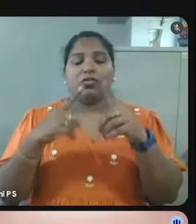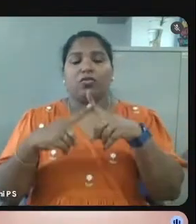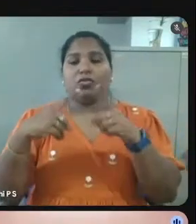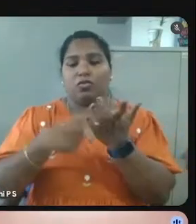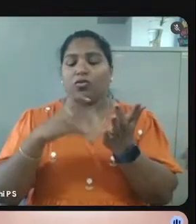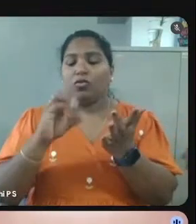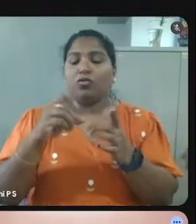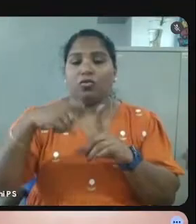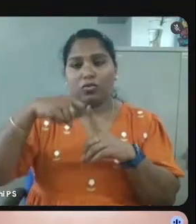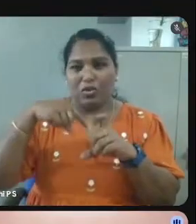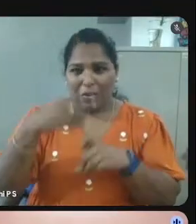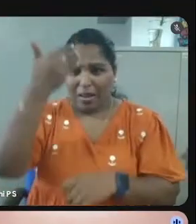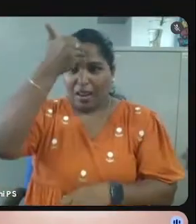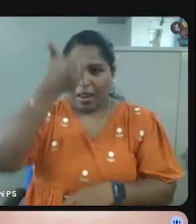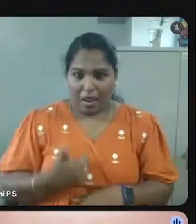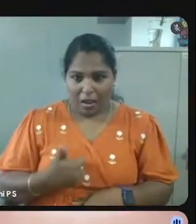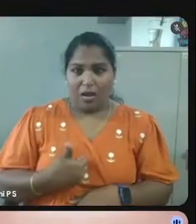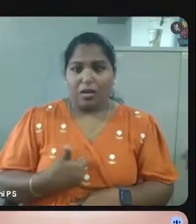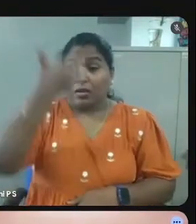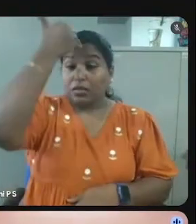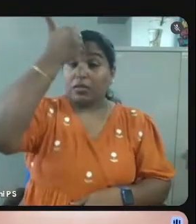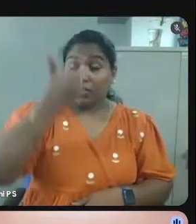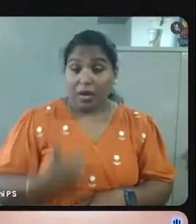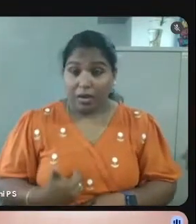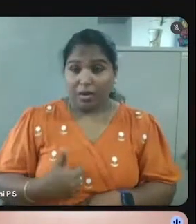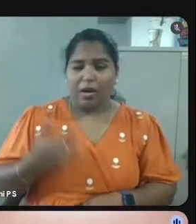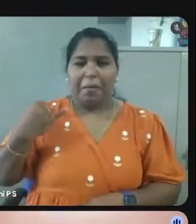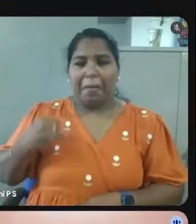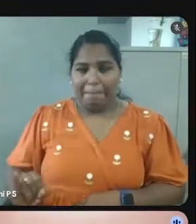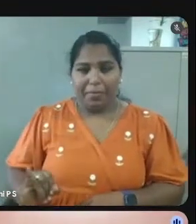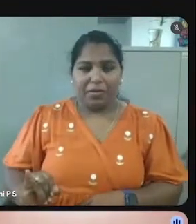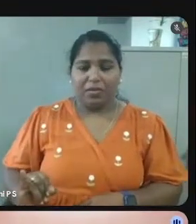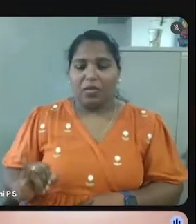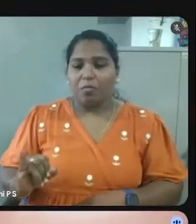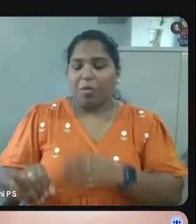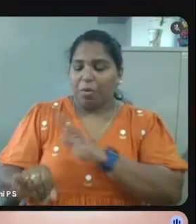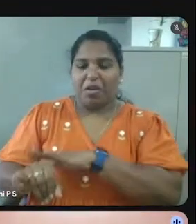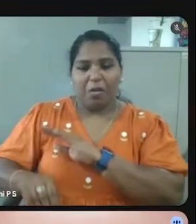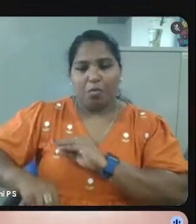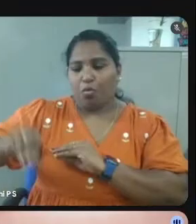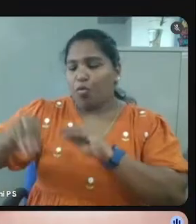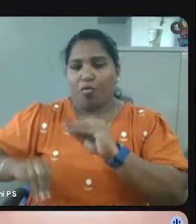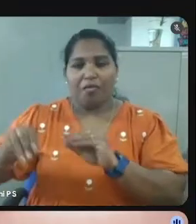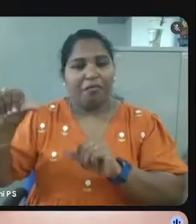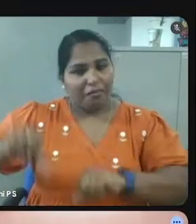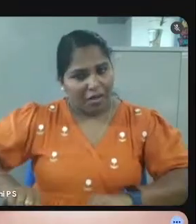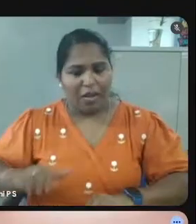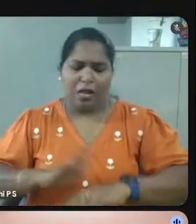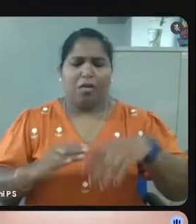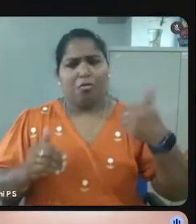പിന്നെ സ്ട്രോക്ക് വരുമ്പോൾ നമുക്ക് ഒരു സൈഡ് എഫക്റ്റ് ആവും അല്ലേ. അവർക്ക് പിന്നെ ഒരു കാര്യത്ത് ഗ്രാഫ് ചെയ്യാൻ